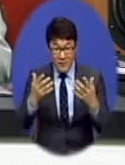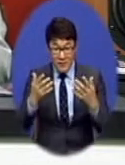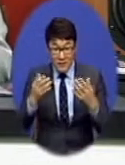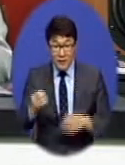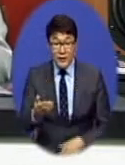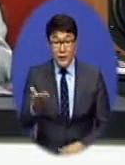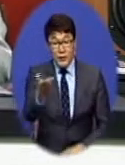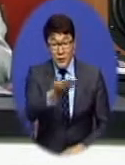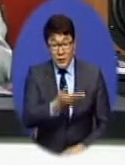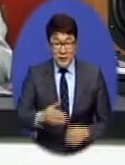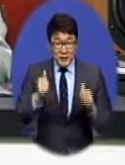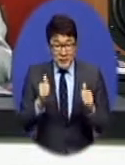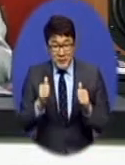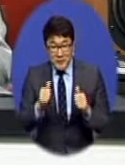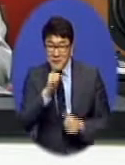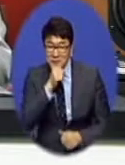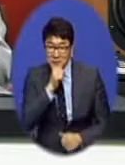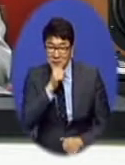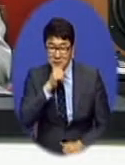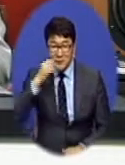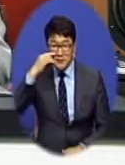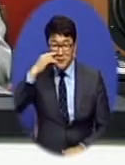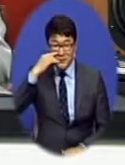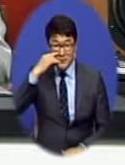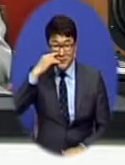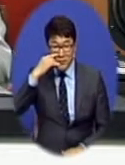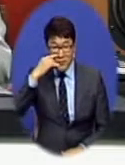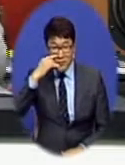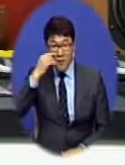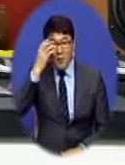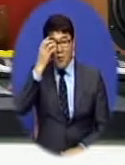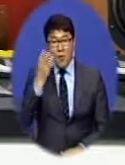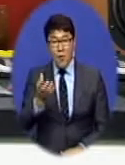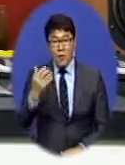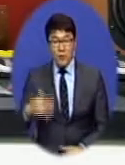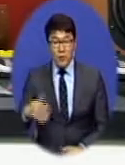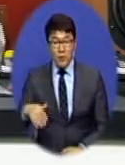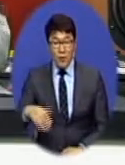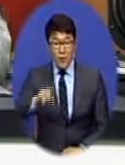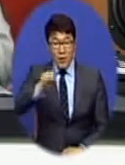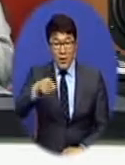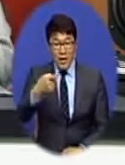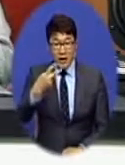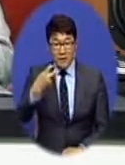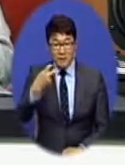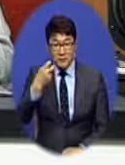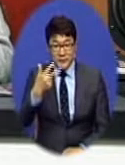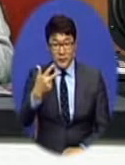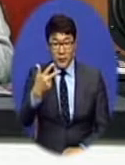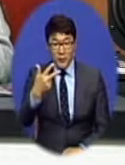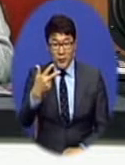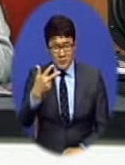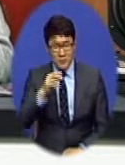시청자 심사 집계는 어떻게 됐는지요? 네, 자. 궁금하죠? 네. 오! 127표. 이야.